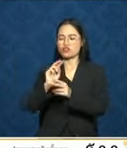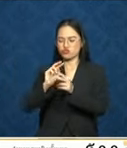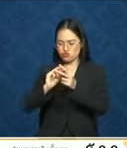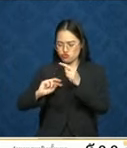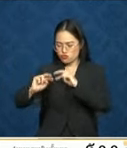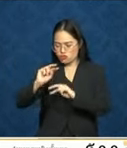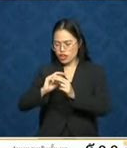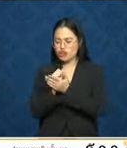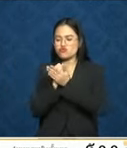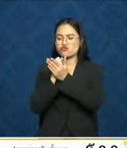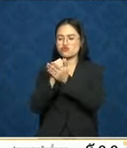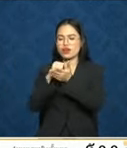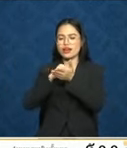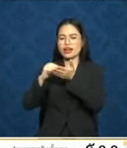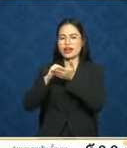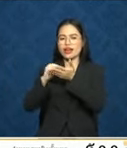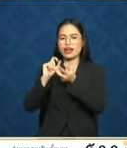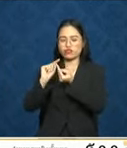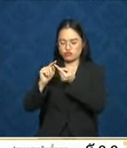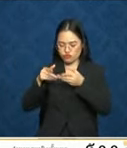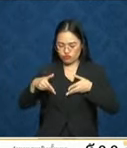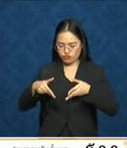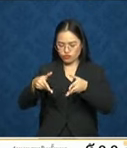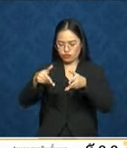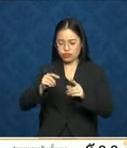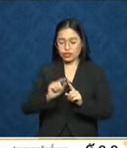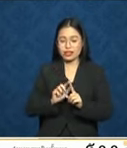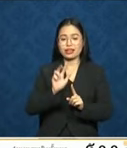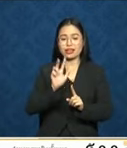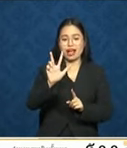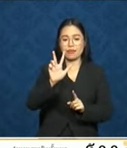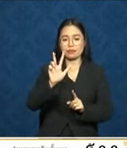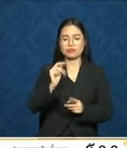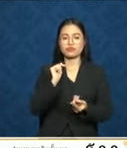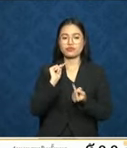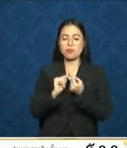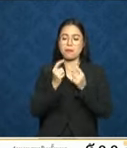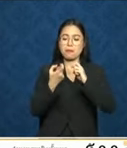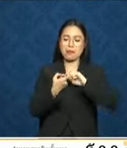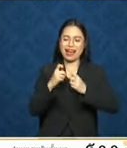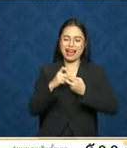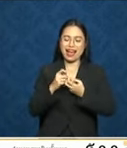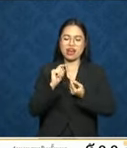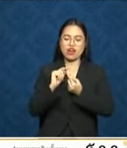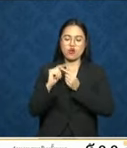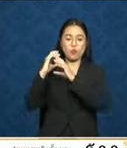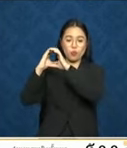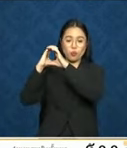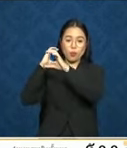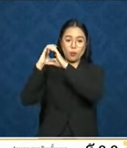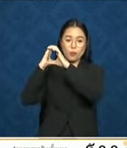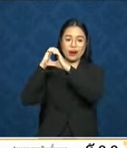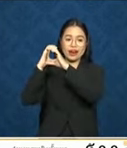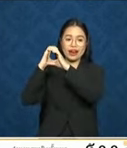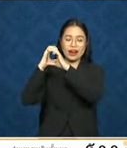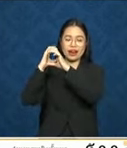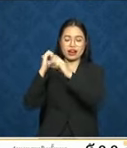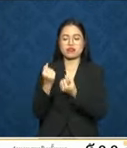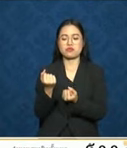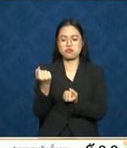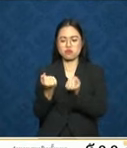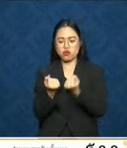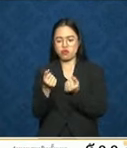ไปยังแขวงทางหลวงลพบุรีที่1ด้วยครับเรื่องที่3ครับปัญหารถโดยสารสาธารณะในอำเภอพัฒนานิคมครับท่านประธานผ